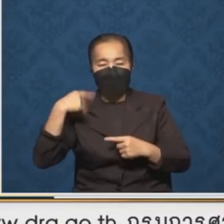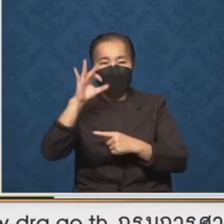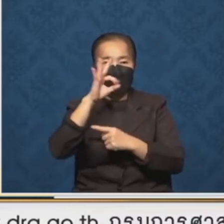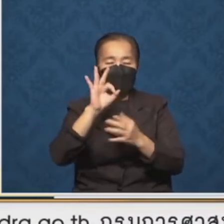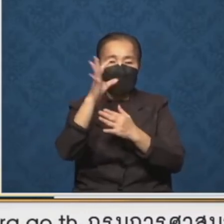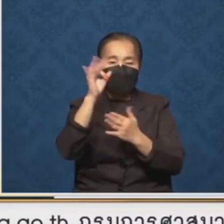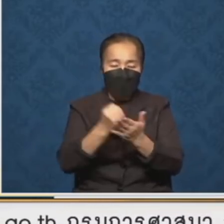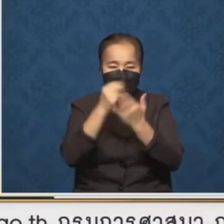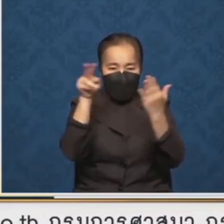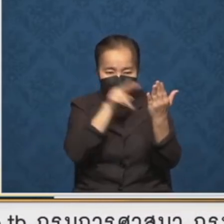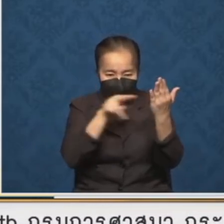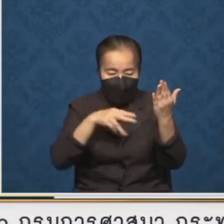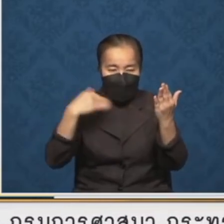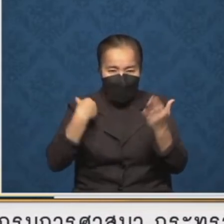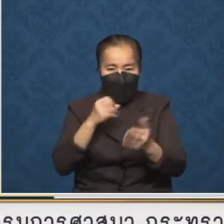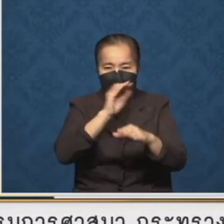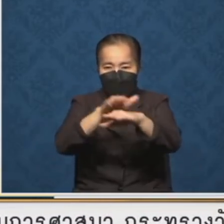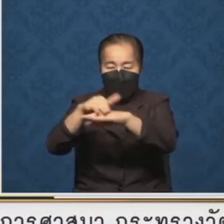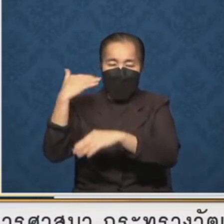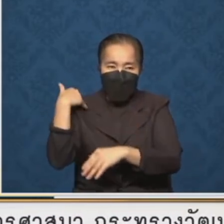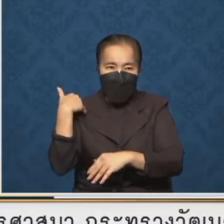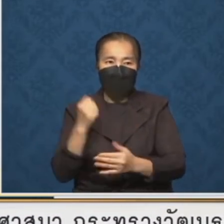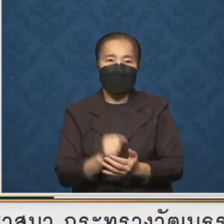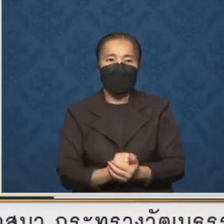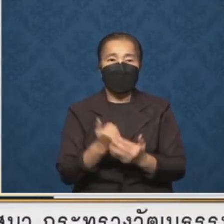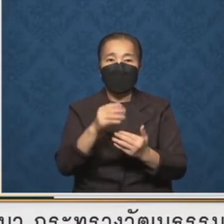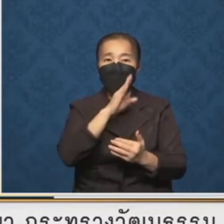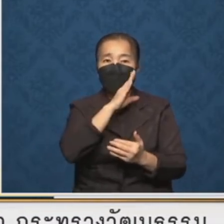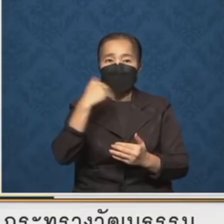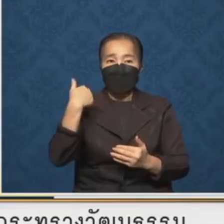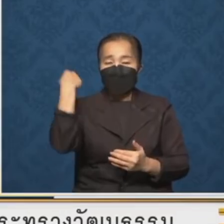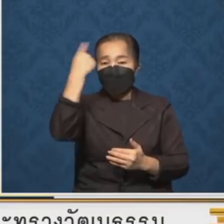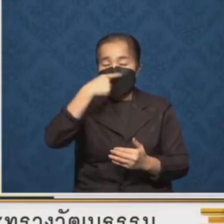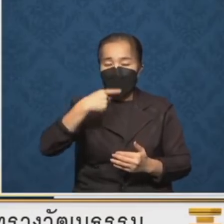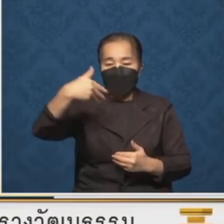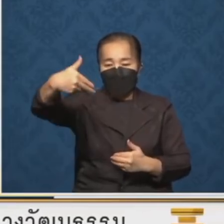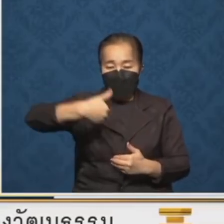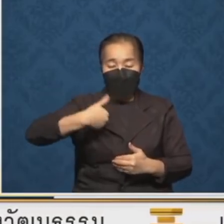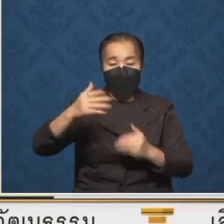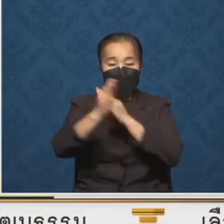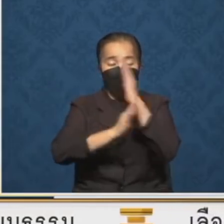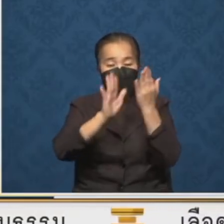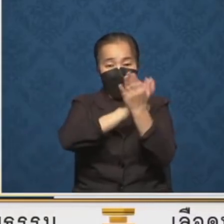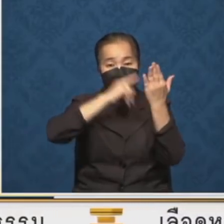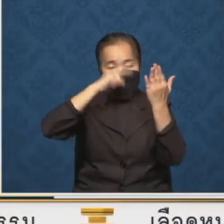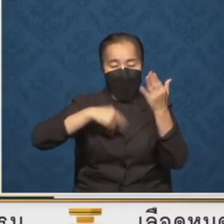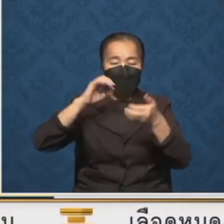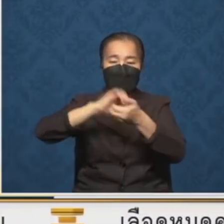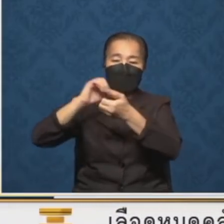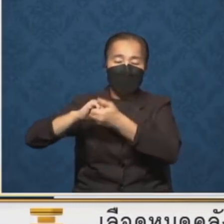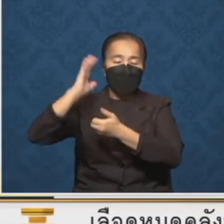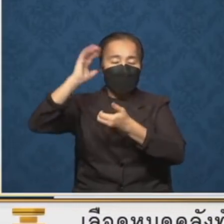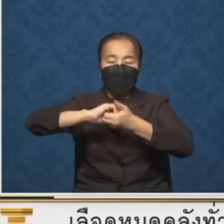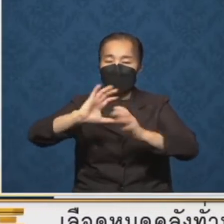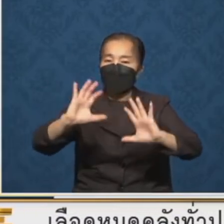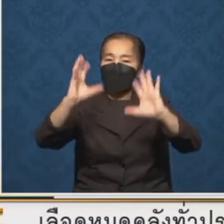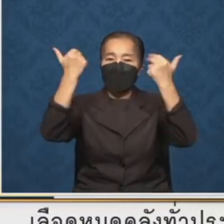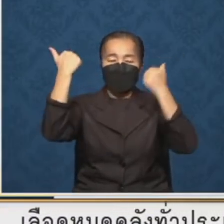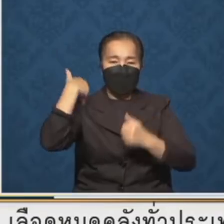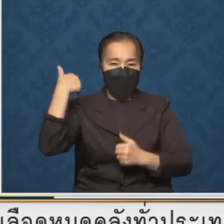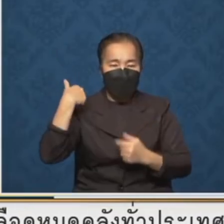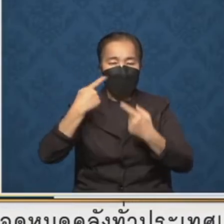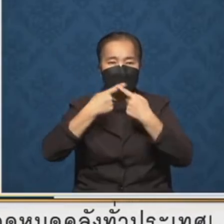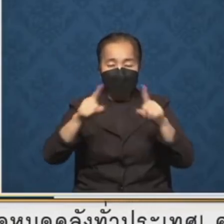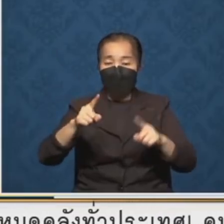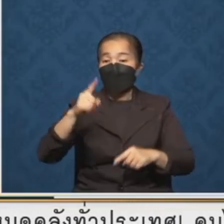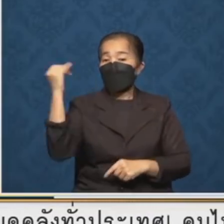เหลือต่อไปซึ่งหากมีการถอนตัวจากประเทศไทยความร่วมมือเหล่านี้ก็จะหายไปทั้งหมดครับและที่เลวร้